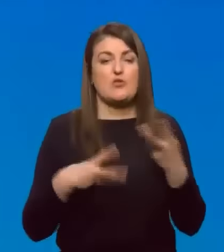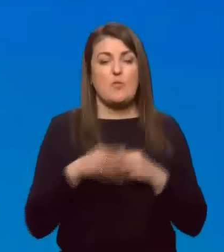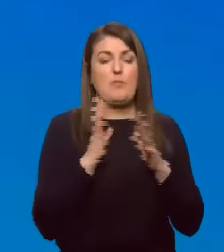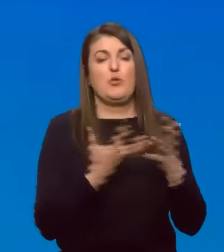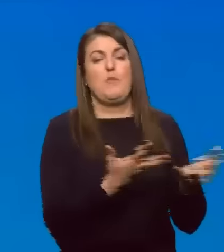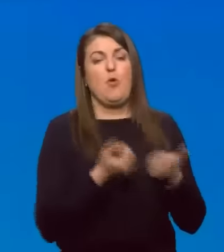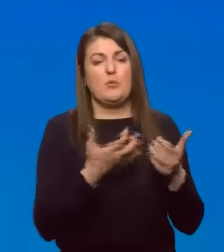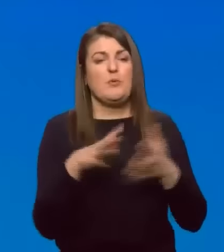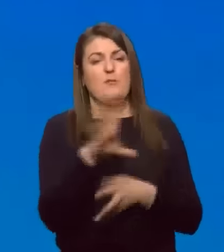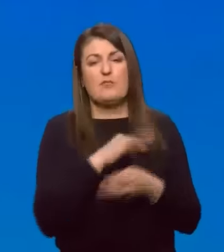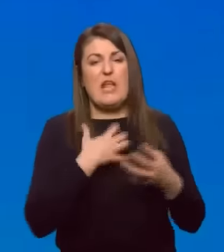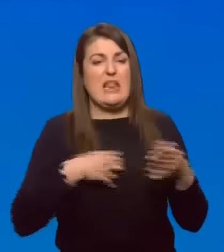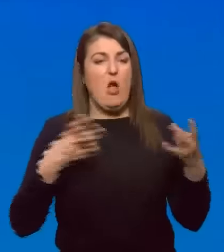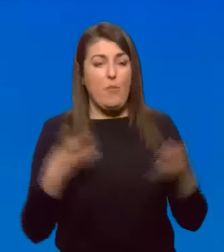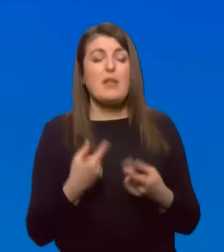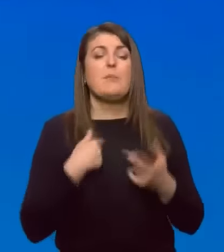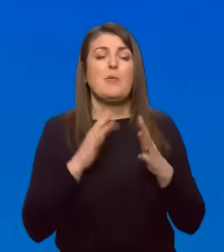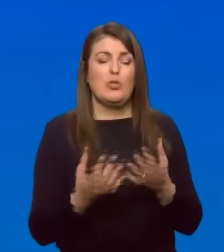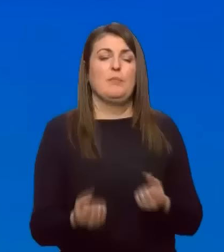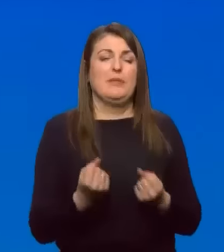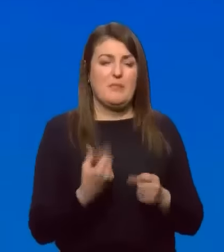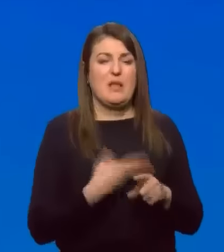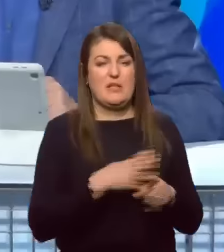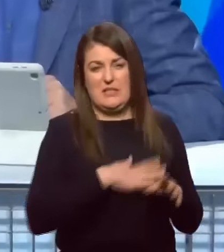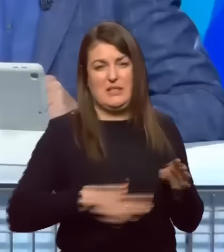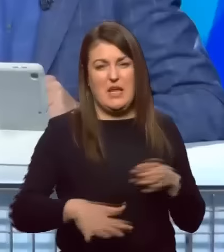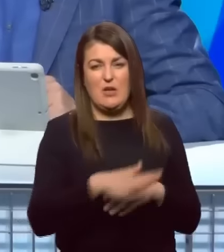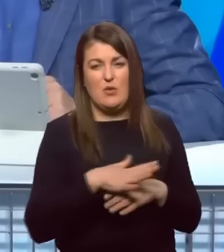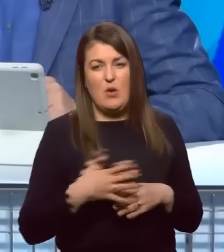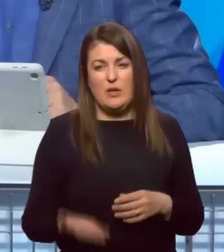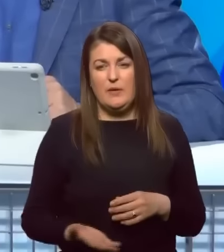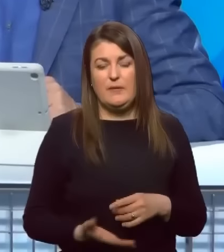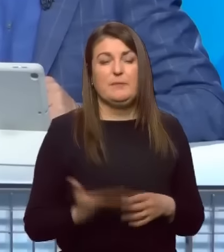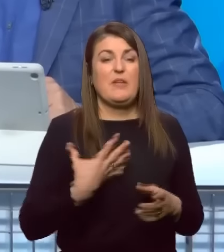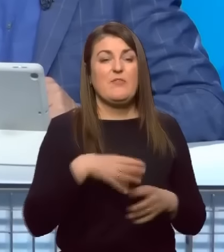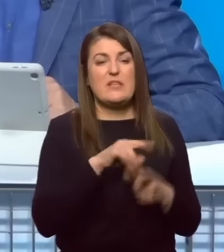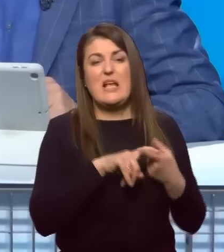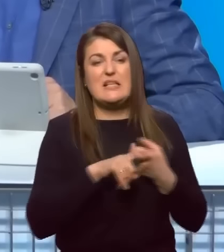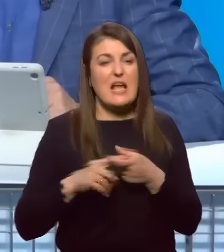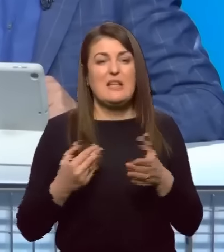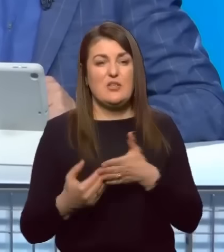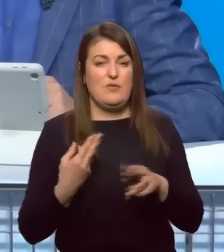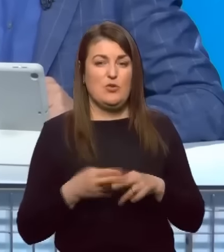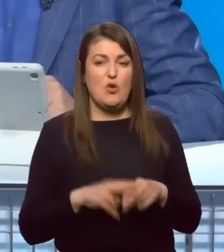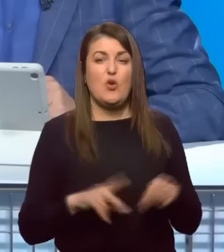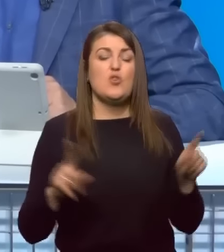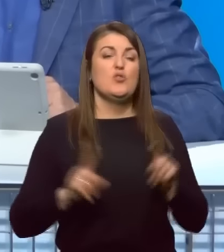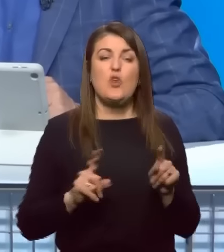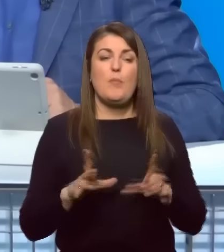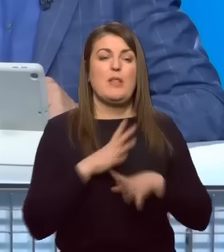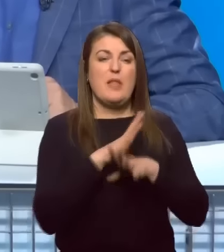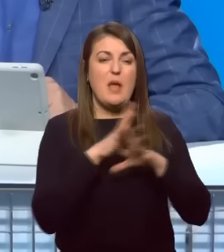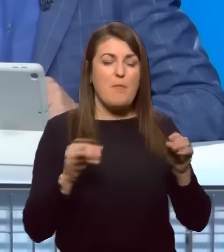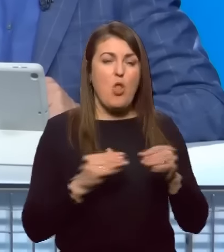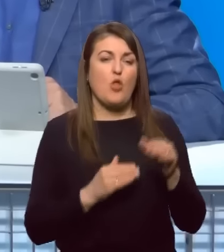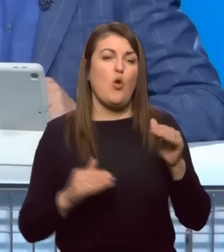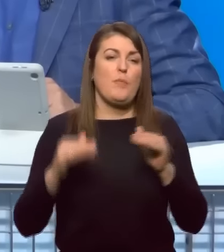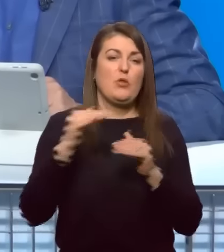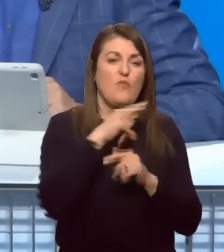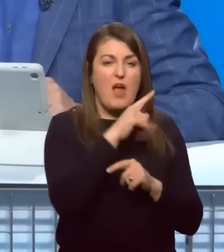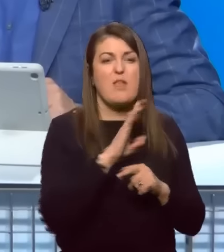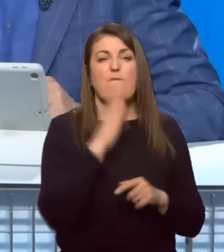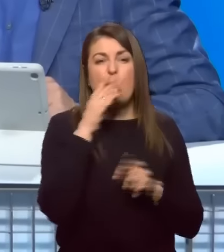будемо отримувати усе необхідне, ми будемо тримати ці території. Все залежить саме від цього, щоб не було домінування